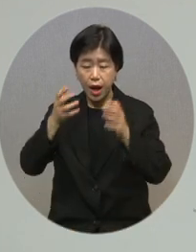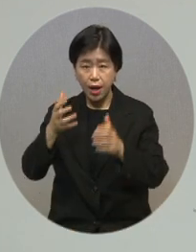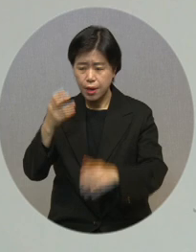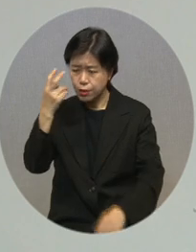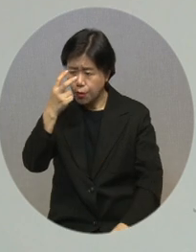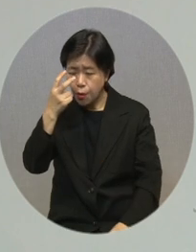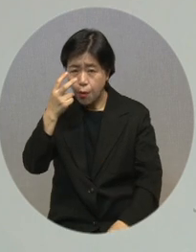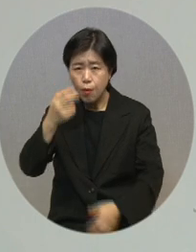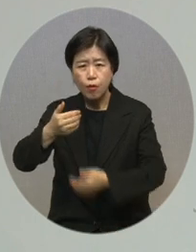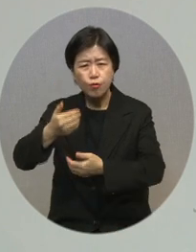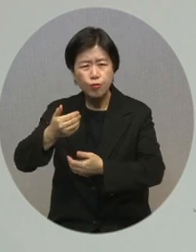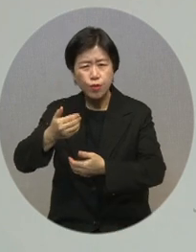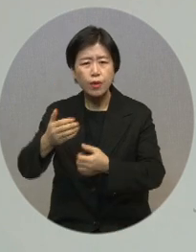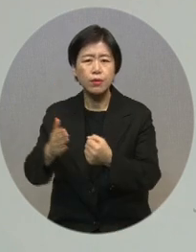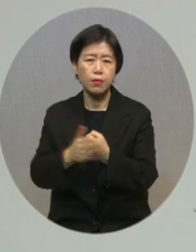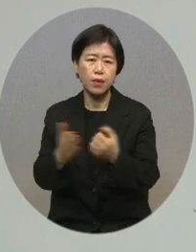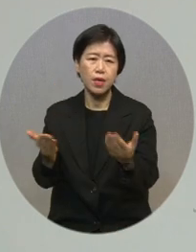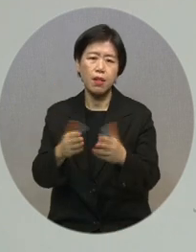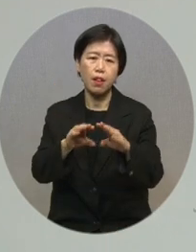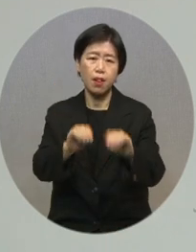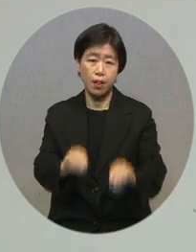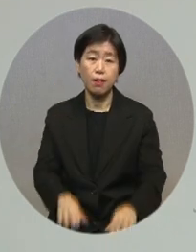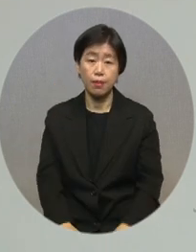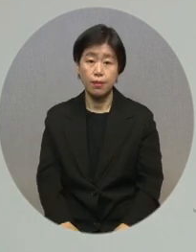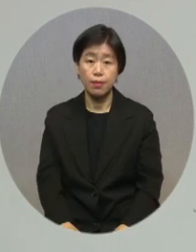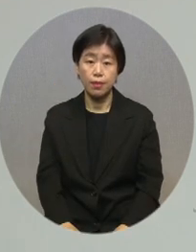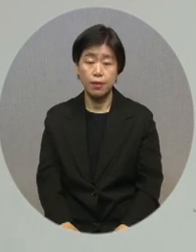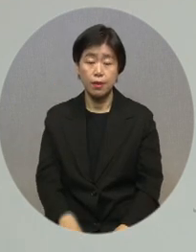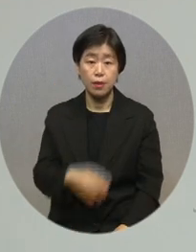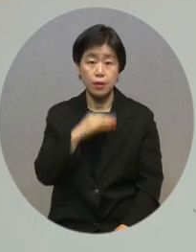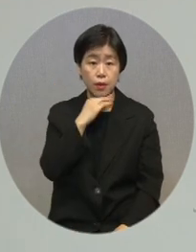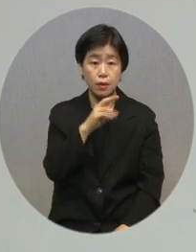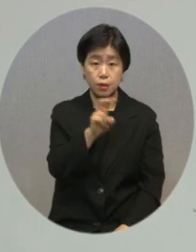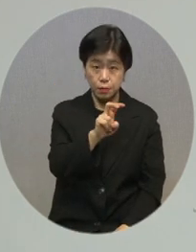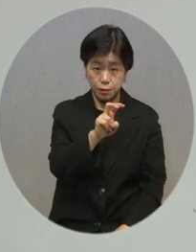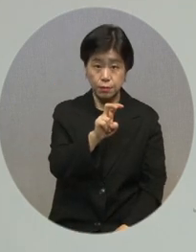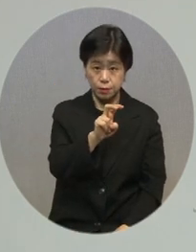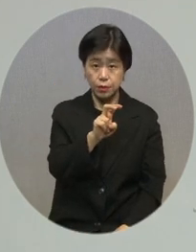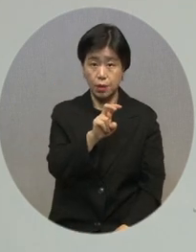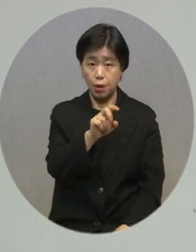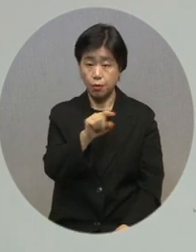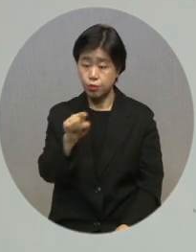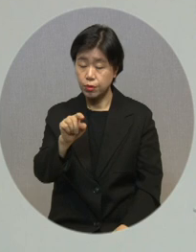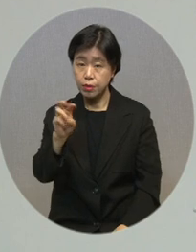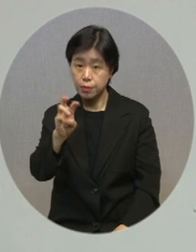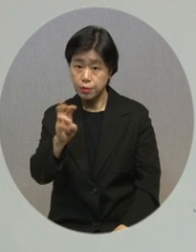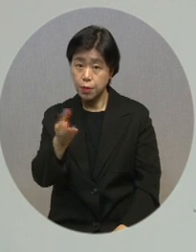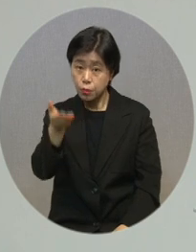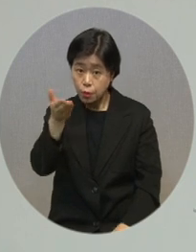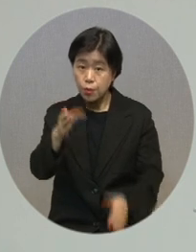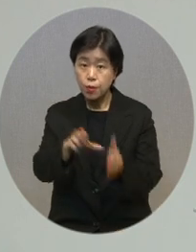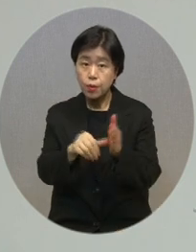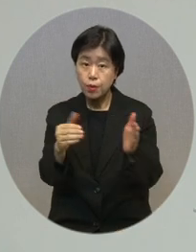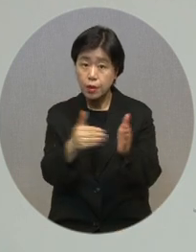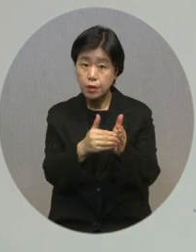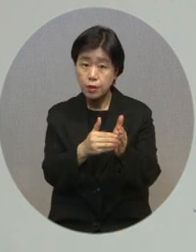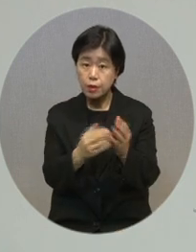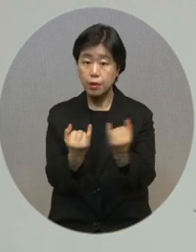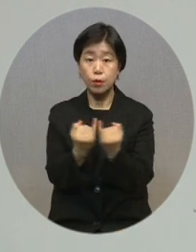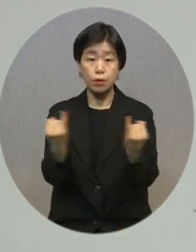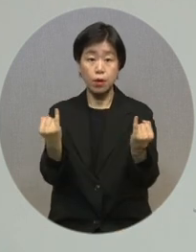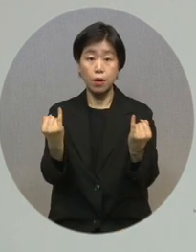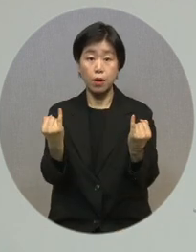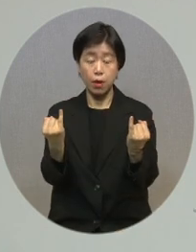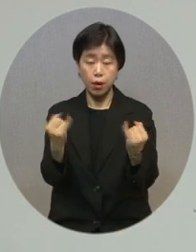경력 단절이 되는 겁니다. 그렇죠. 그러니까 그 20대 그 후반부터 30대 초반까지는요. 네. 우리나라 여성